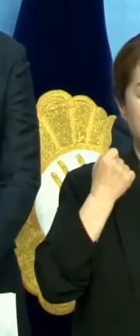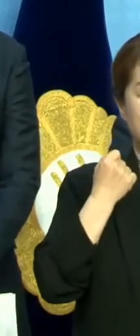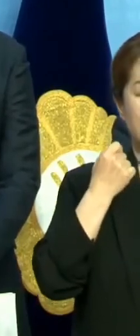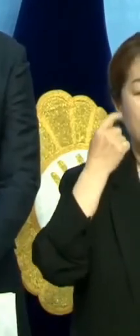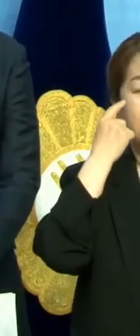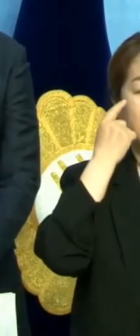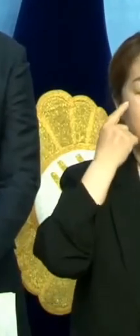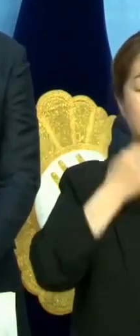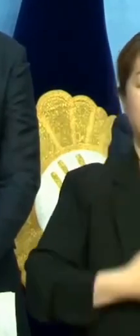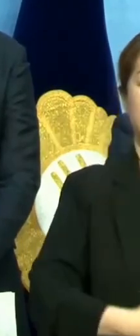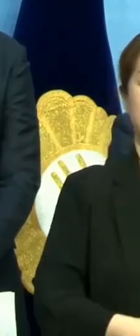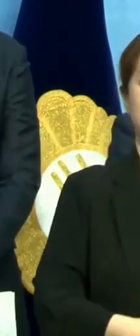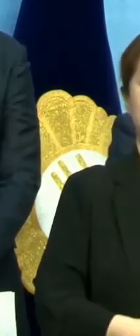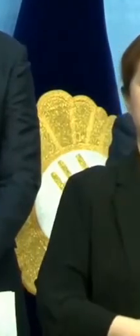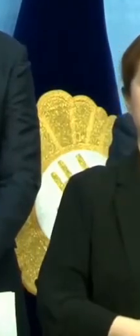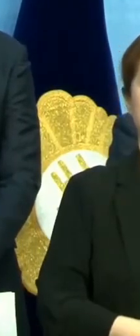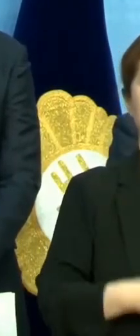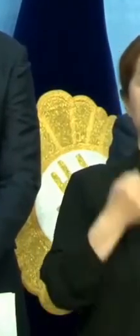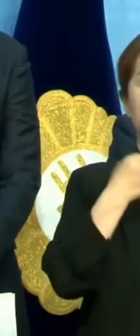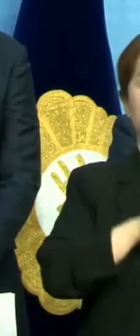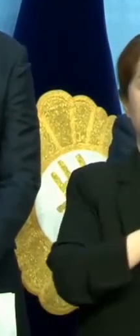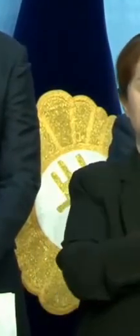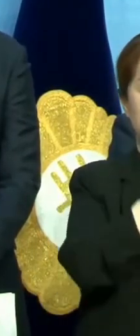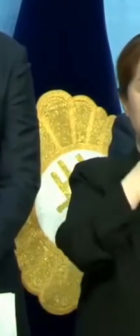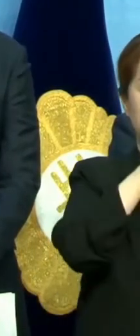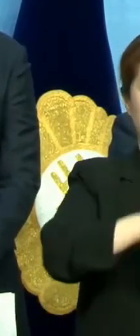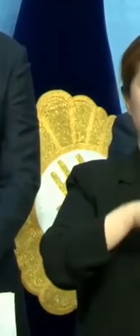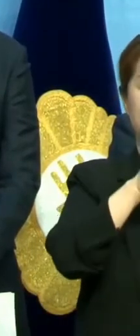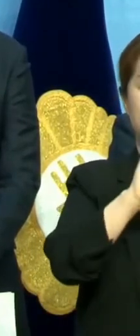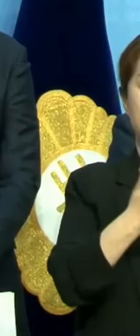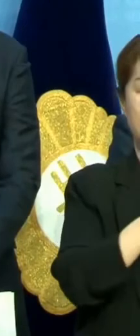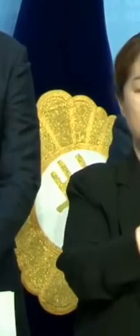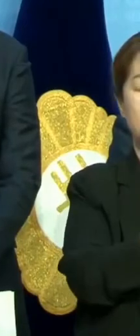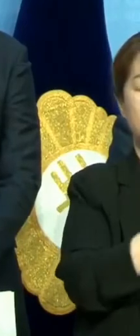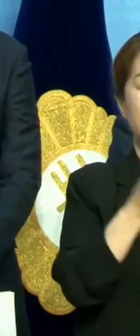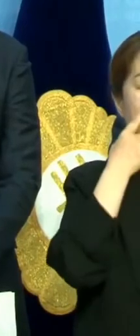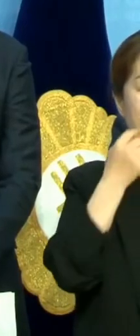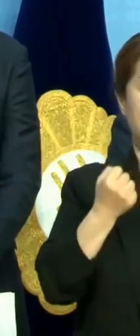않습니까? 유민아, 엄마는 강하니까